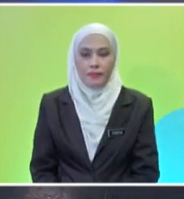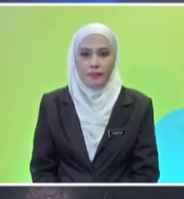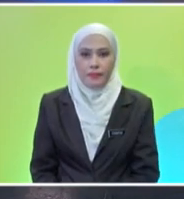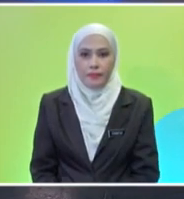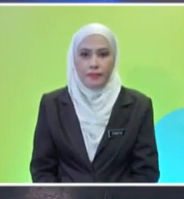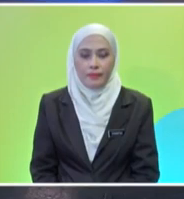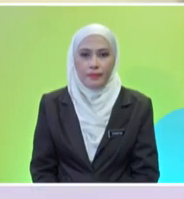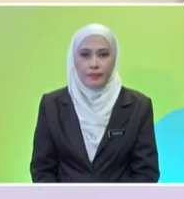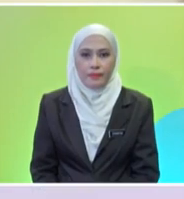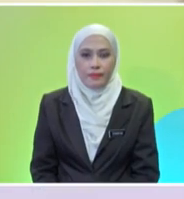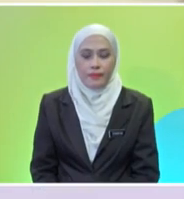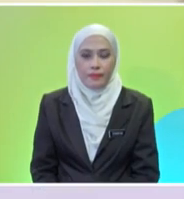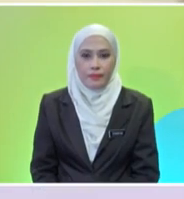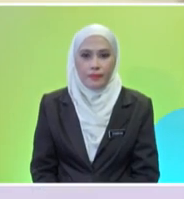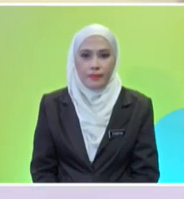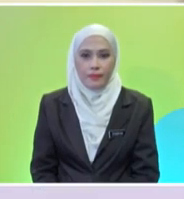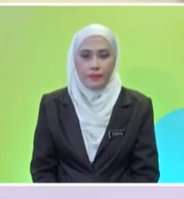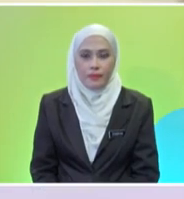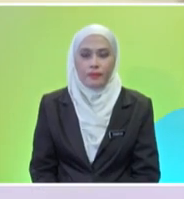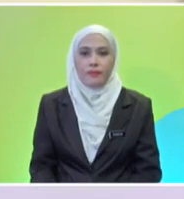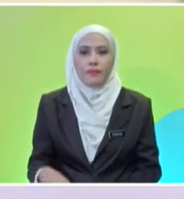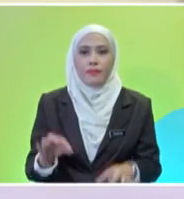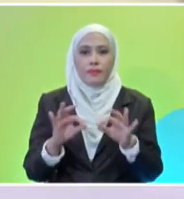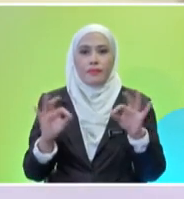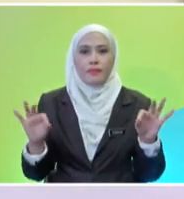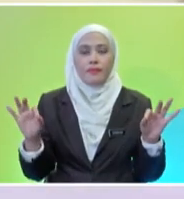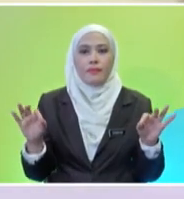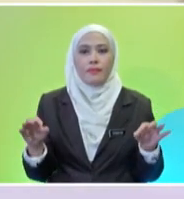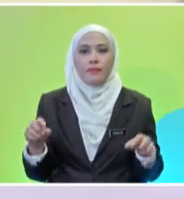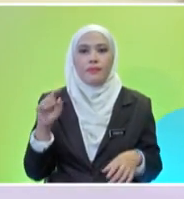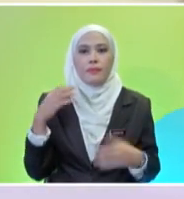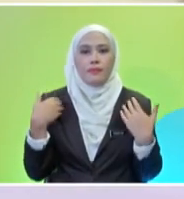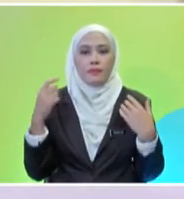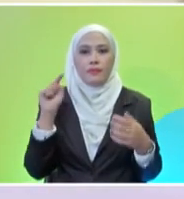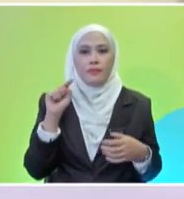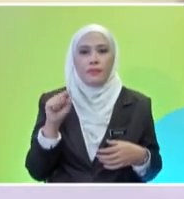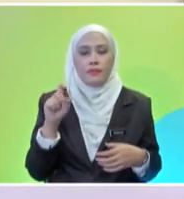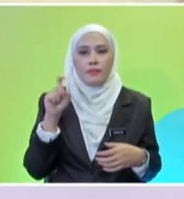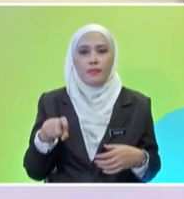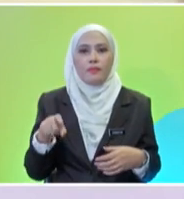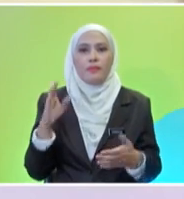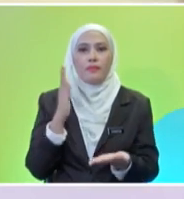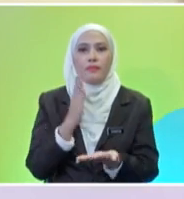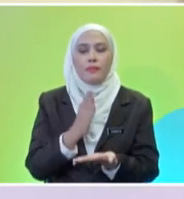disambung selepas perlu berhenti Apabila ada nota contohnya